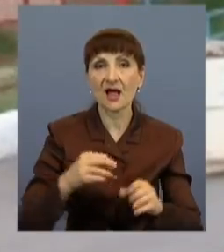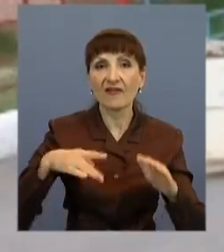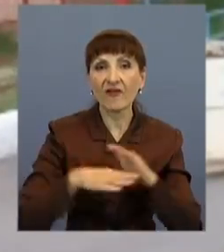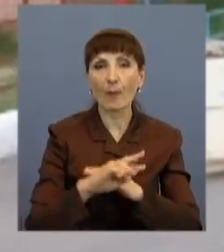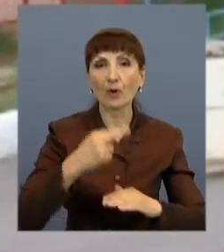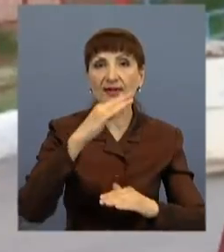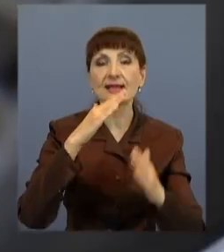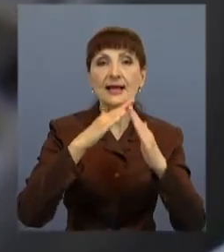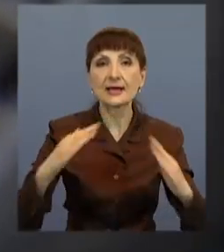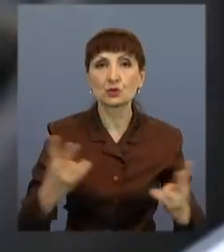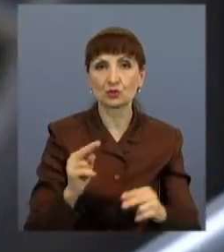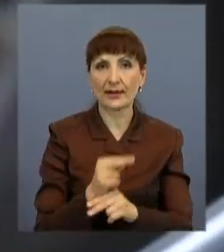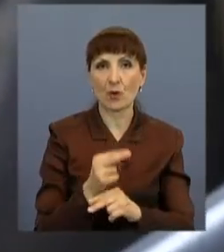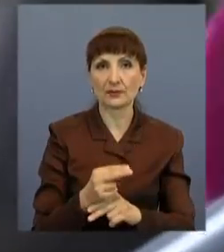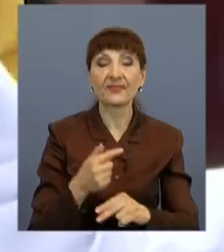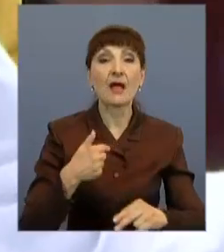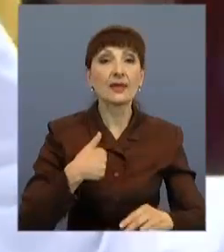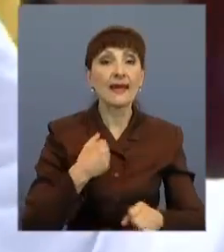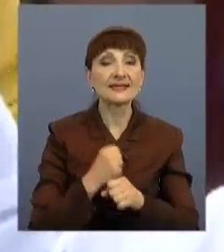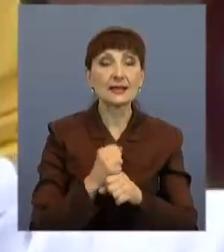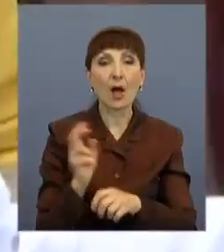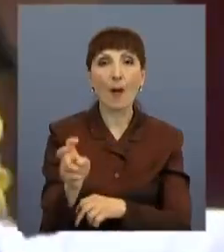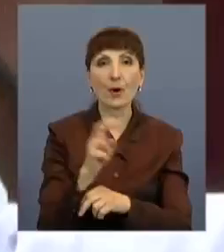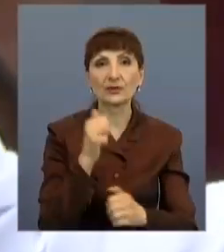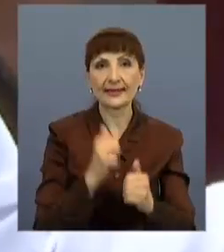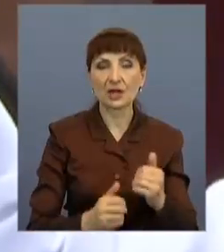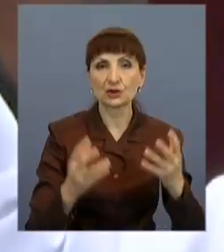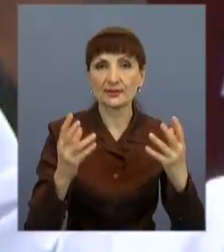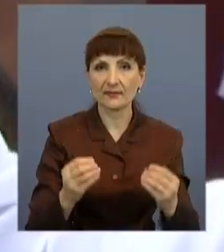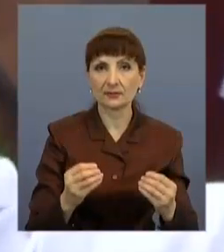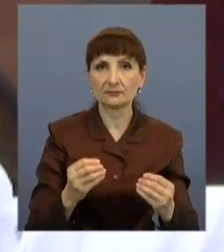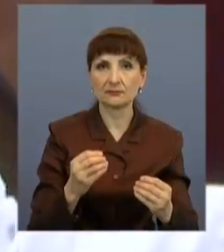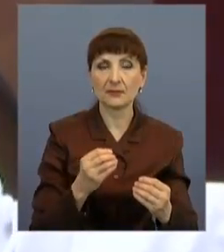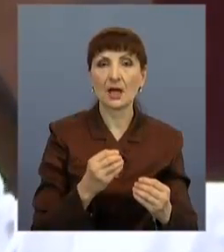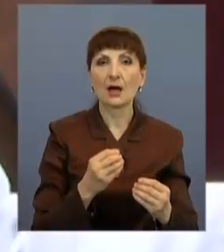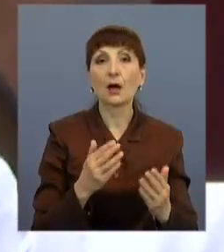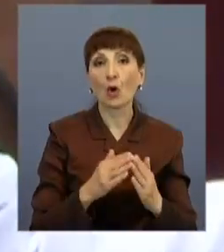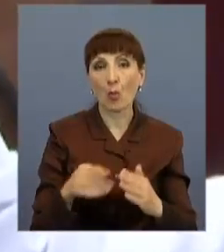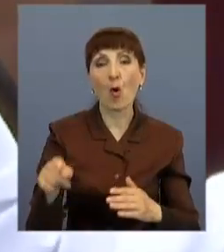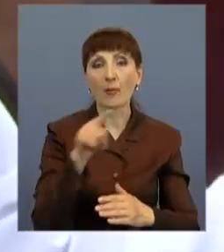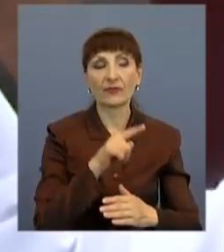крыши надо делать. Я делаю обход ежедневный, несколько раз в день домов.